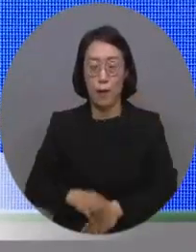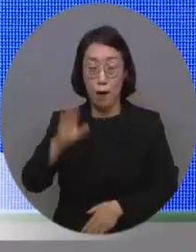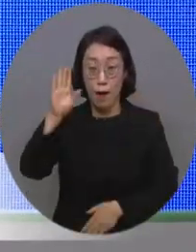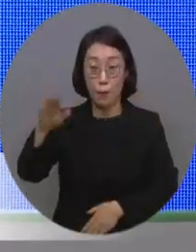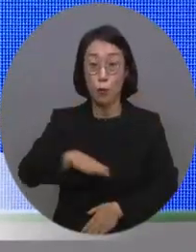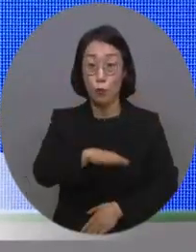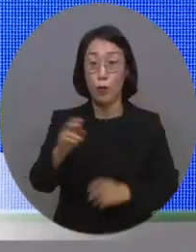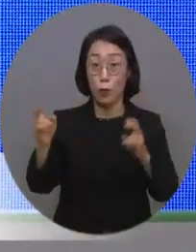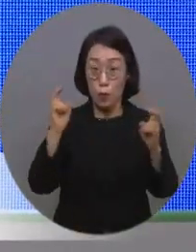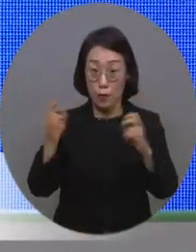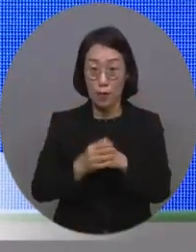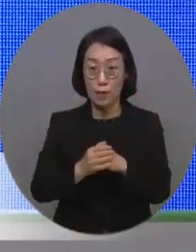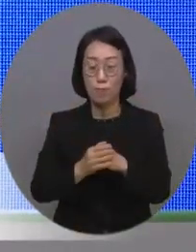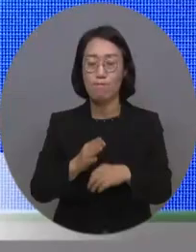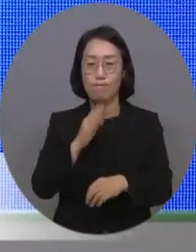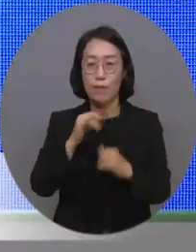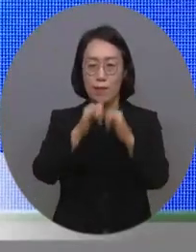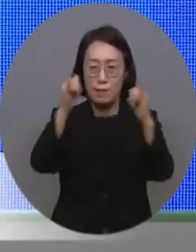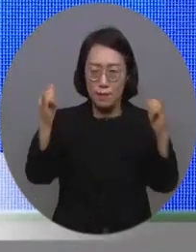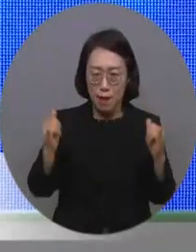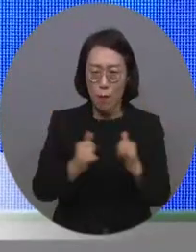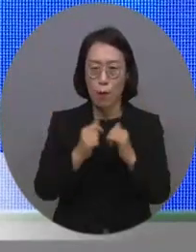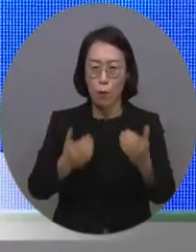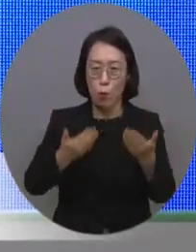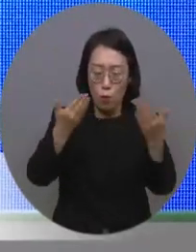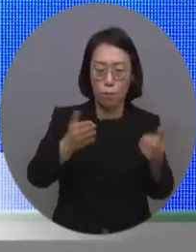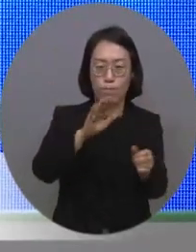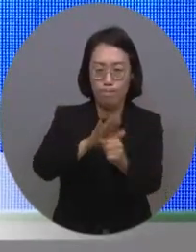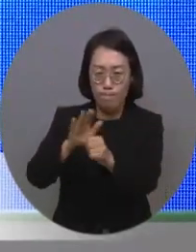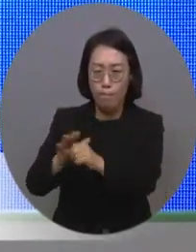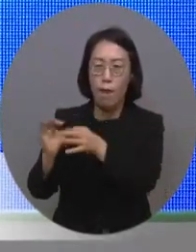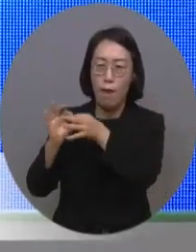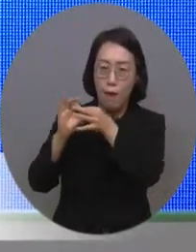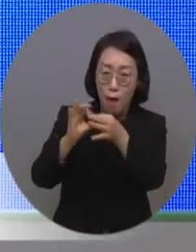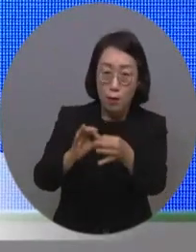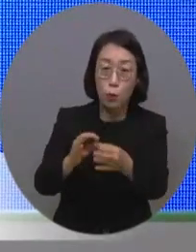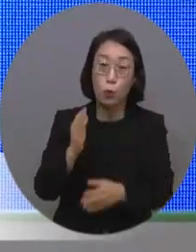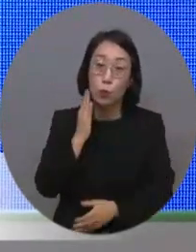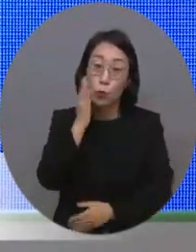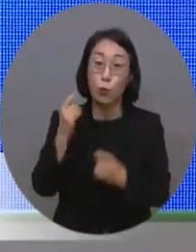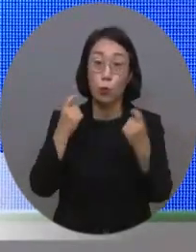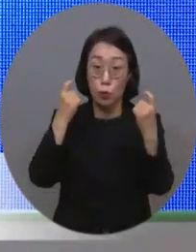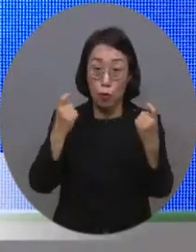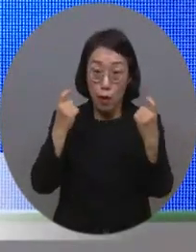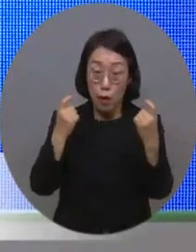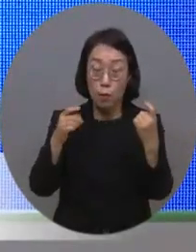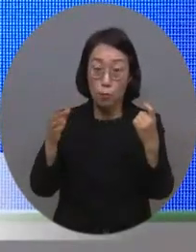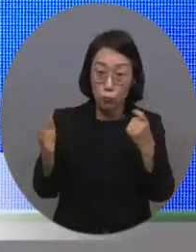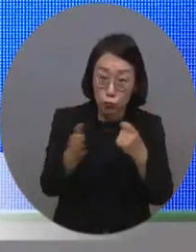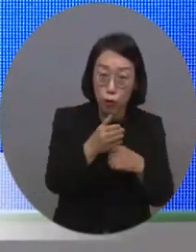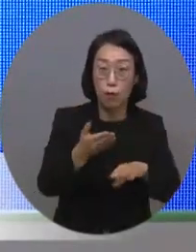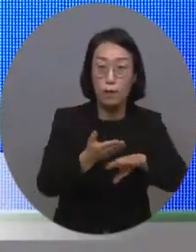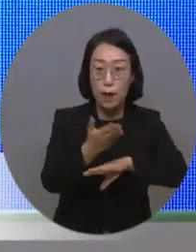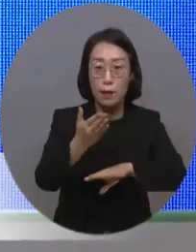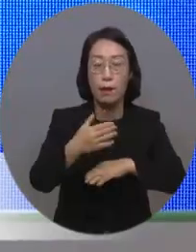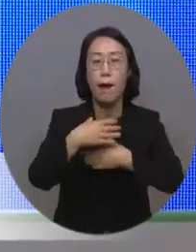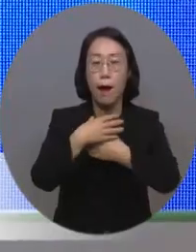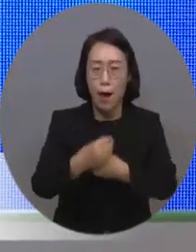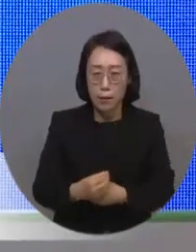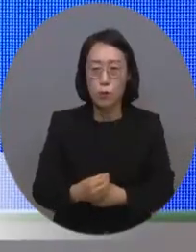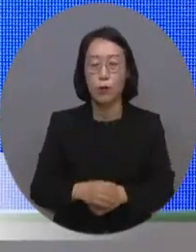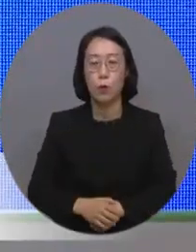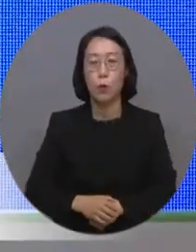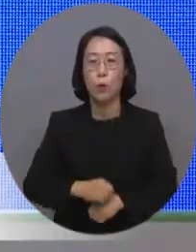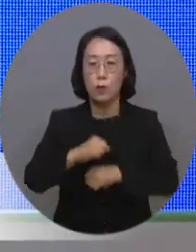기아는 진정성 기반의 사회공헌을 지속 추진하여 초록여행을 기반으로 장애인에게 안전하고